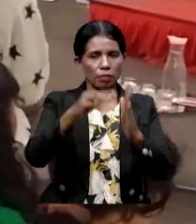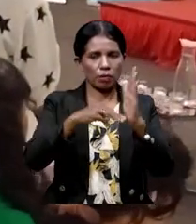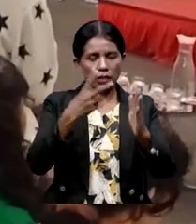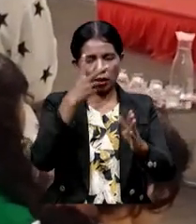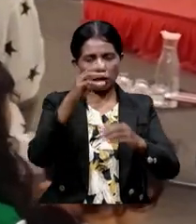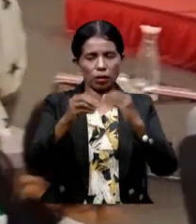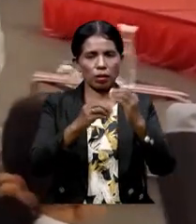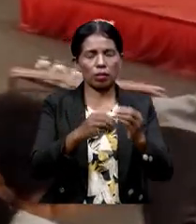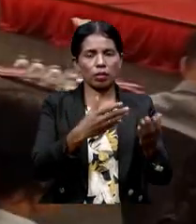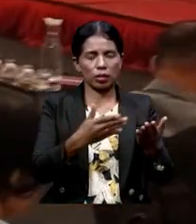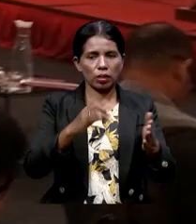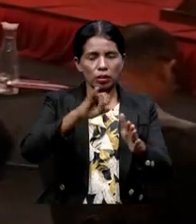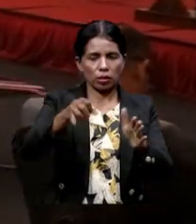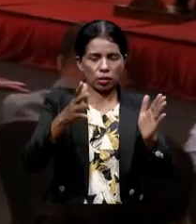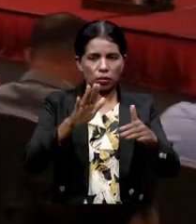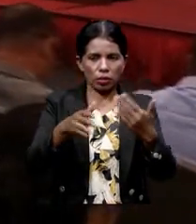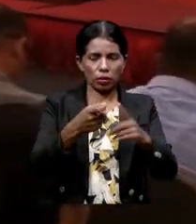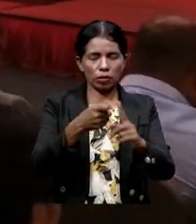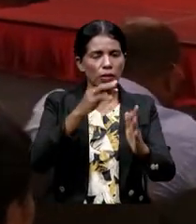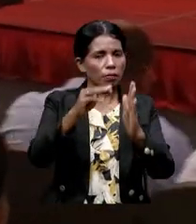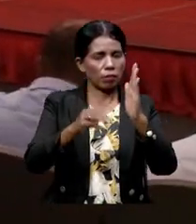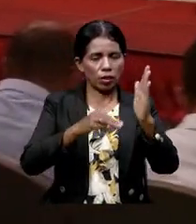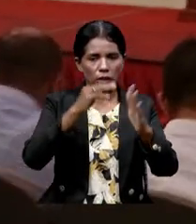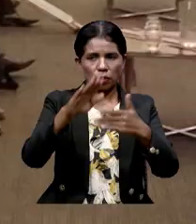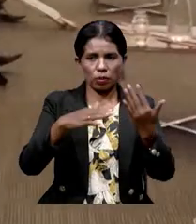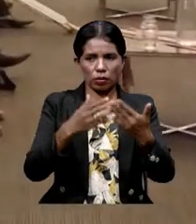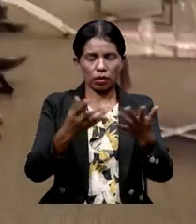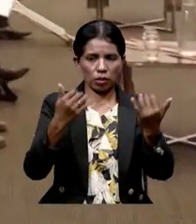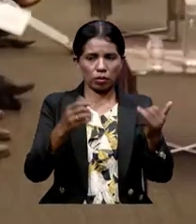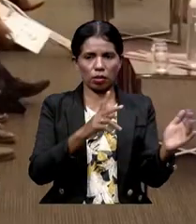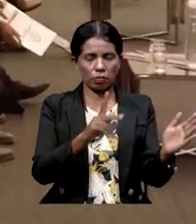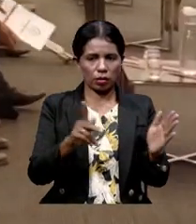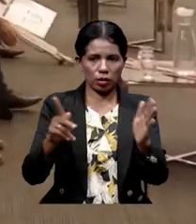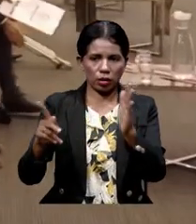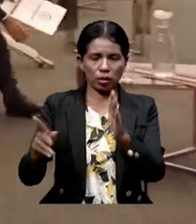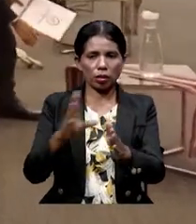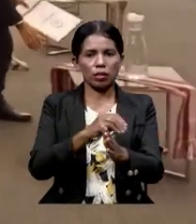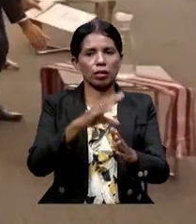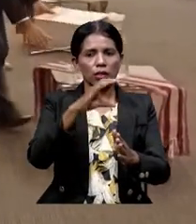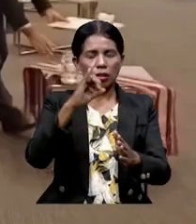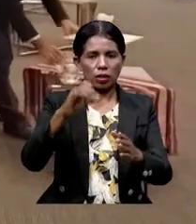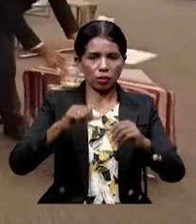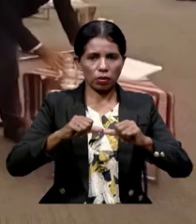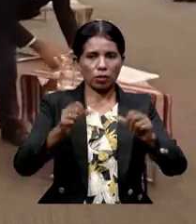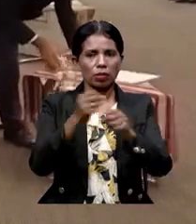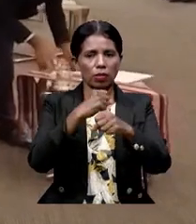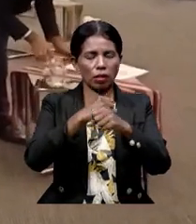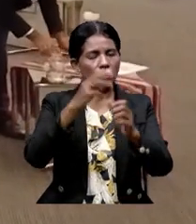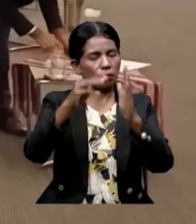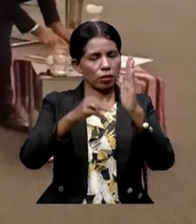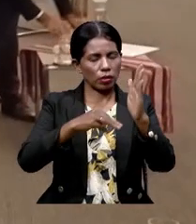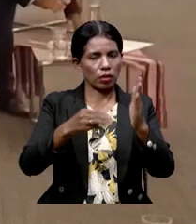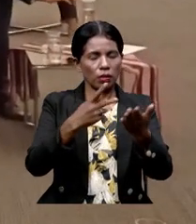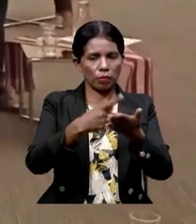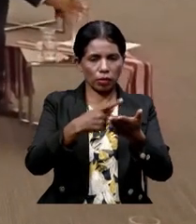ba produto jornalistiku sira husi media hotu no dadaun ne tuir planu Conselho Imprensa se continua halo monitorizasaun ba produto